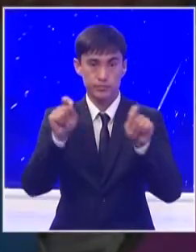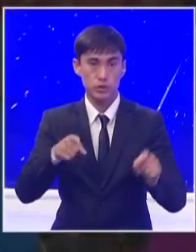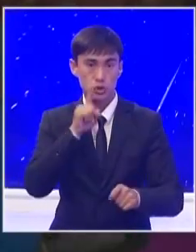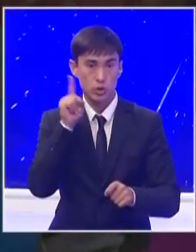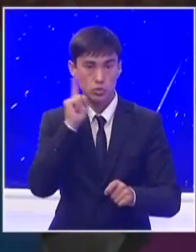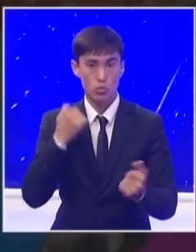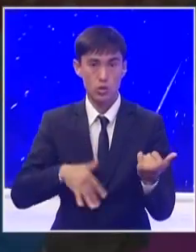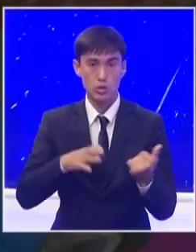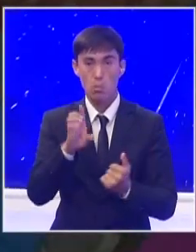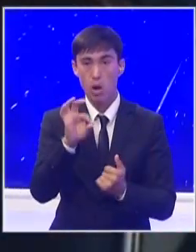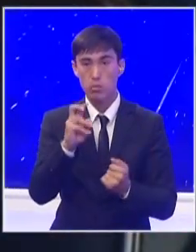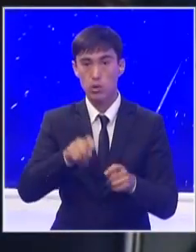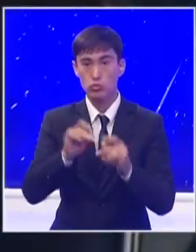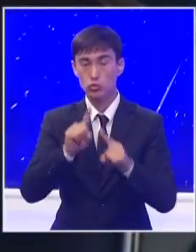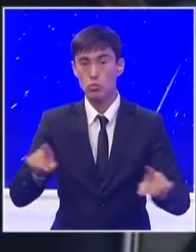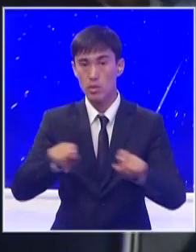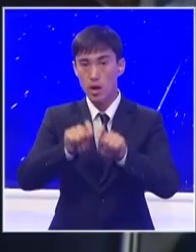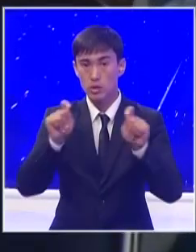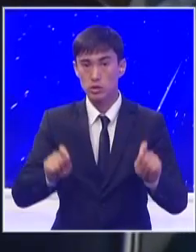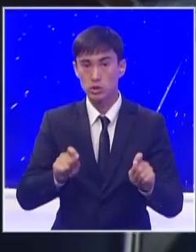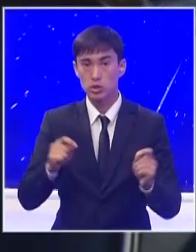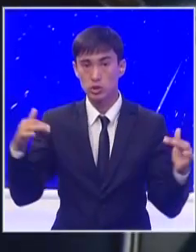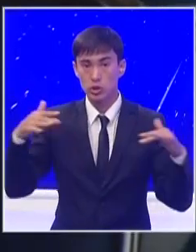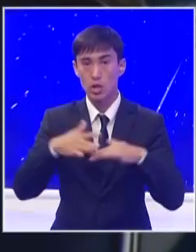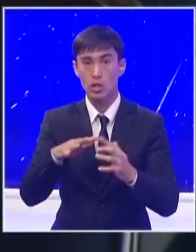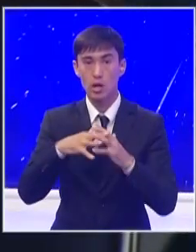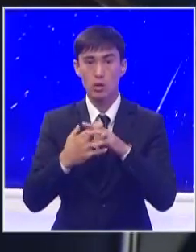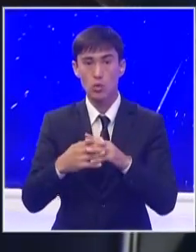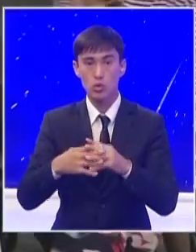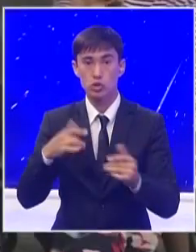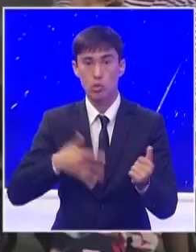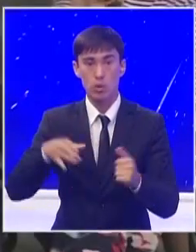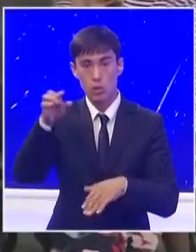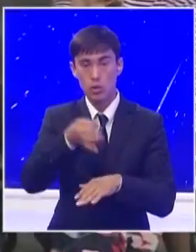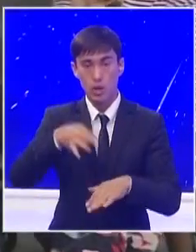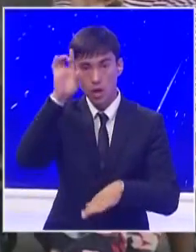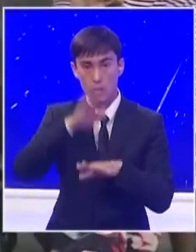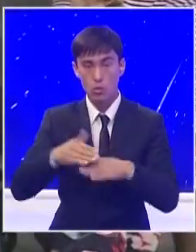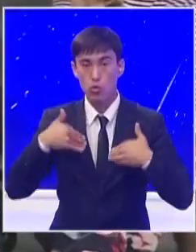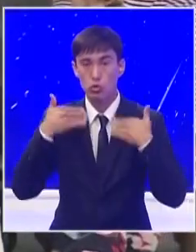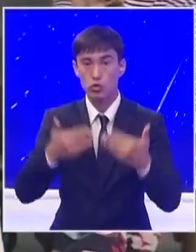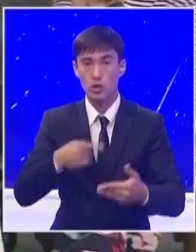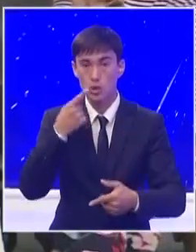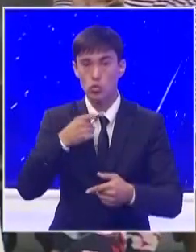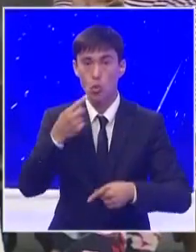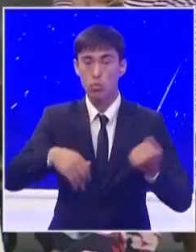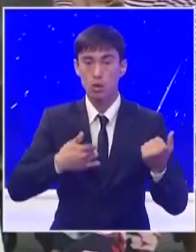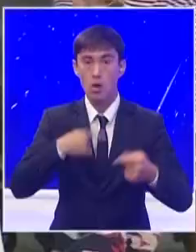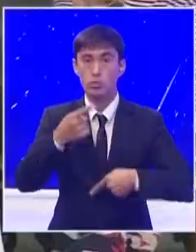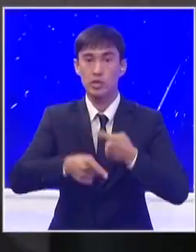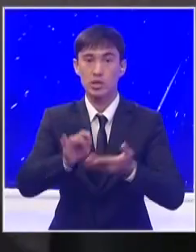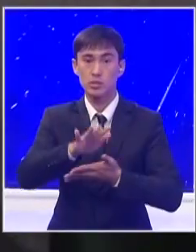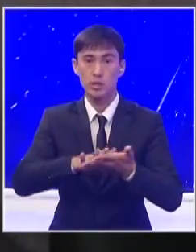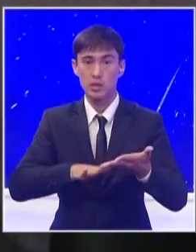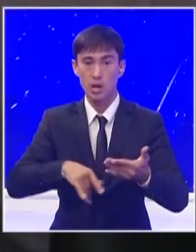домбырашылар балбырауын күйімен ашты. Жиналғандарда атаулы күнмен Жамбыл ауданының әкімі құттықтады. Айтуынша, домбыра ұрпақтан ұрпаққа жалғасып келе